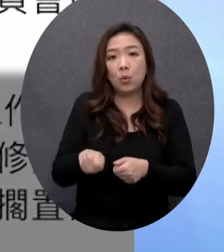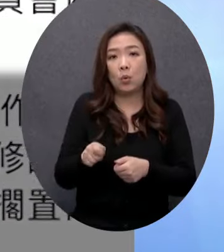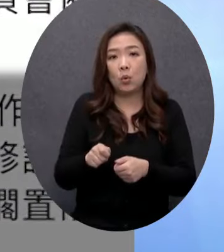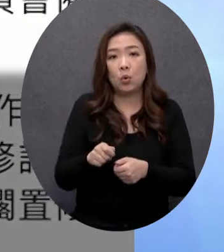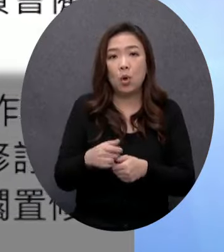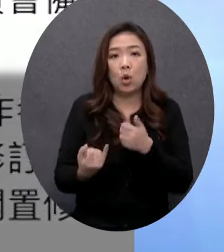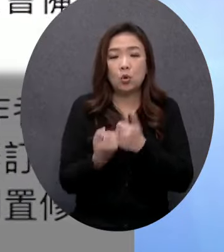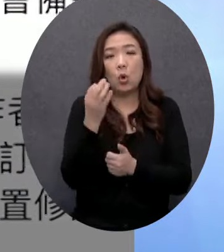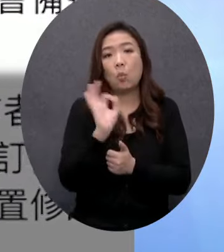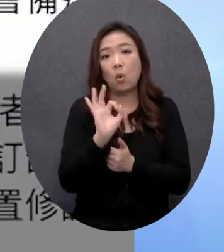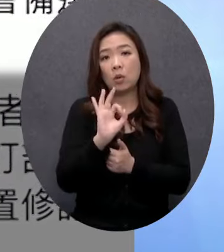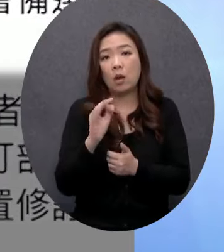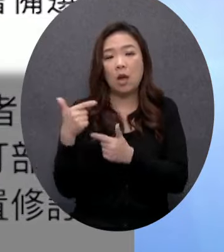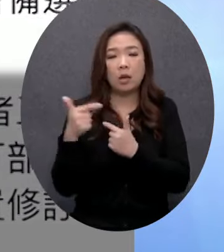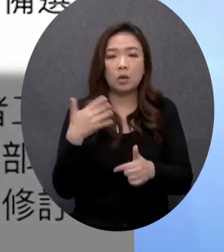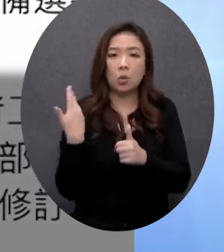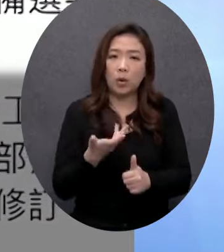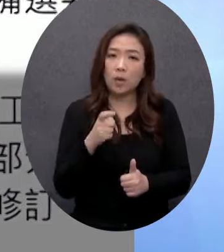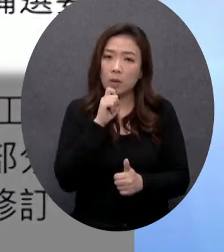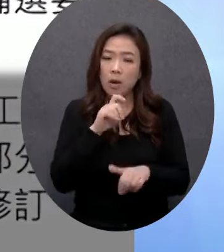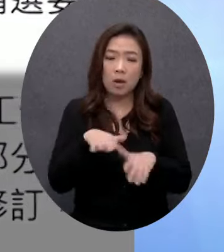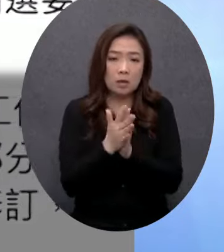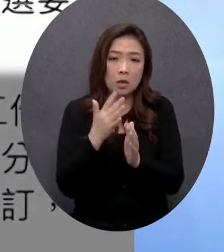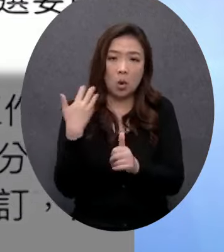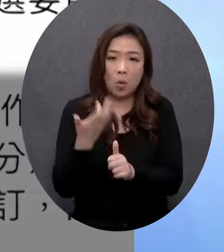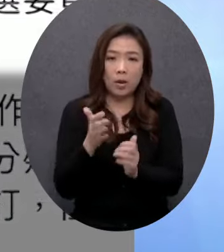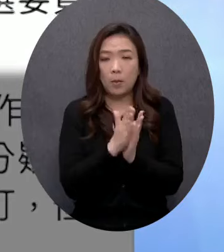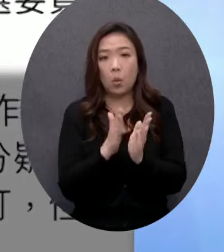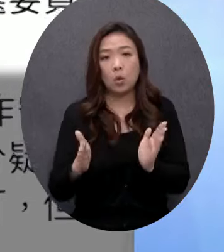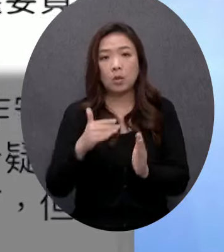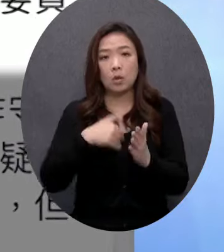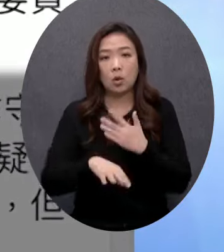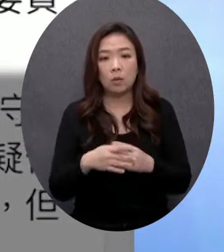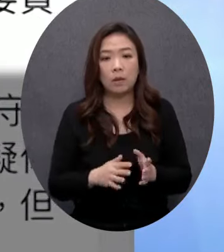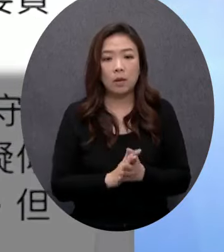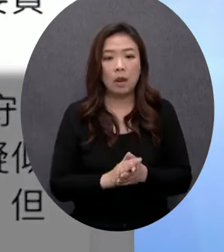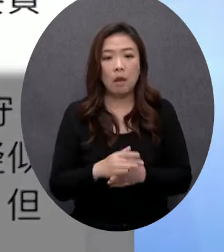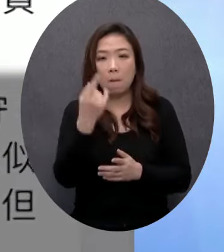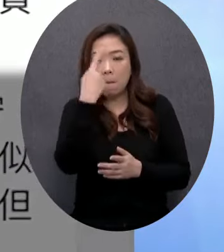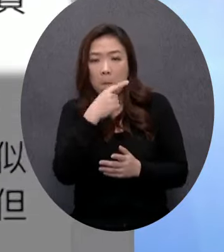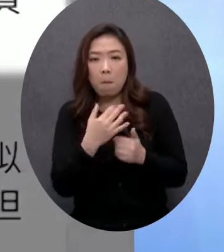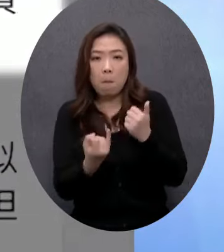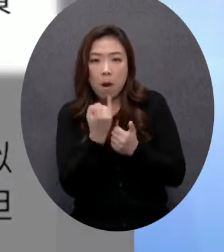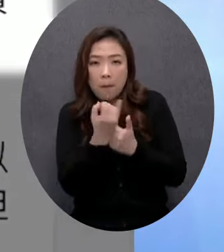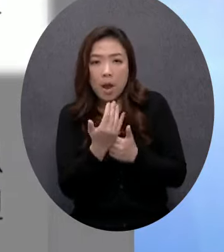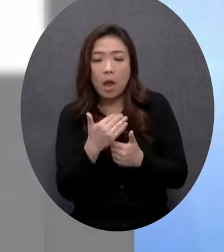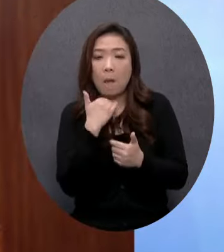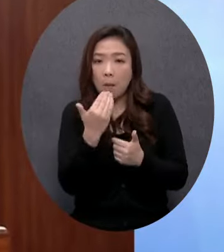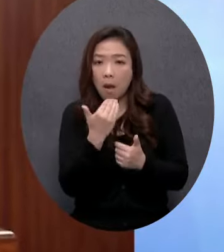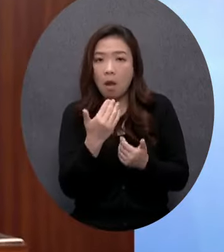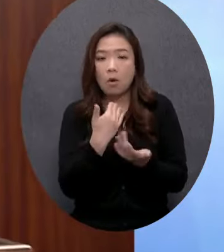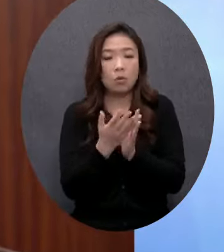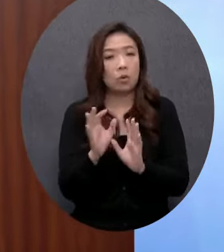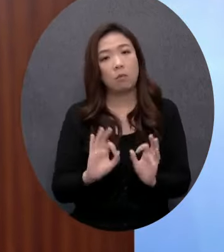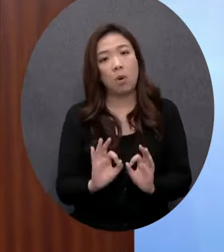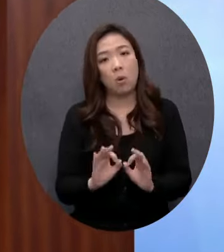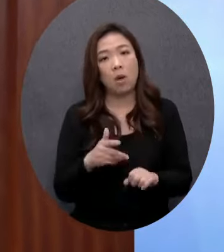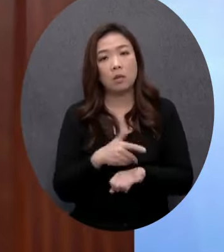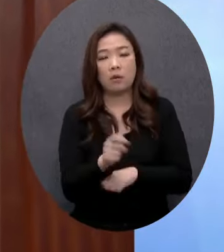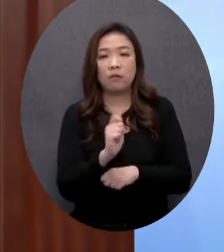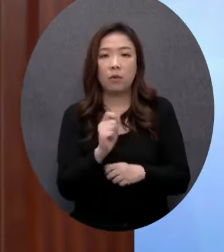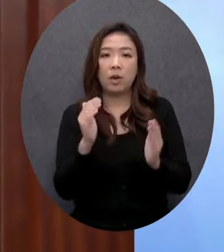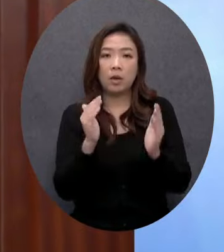程序，又強調在整個成員委任過程裏面沒有人身負罪名或者正被起訴當中。社福界立法會